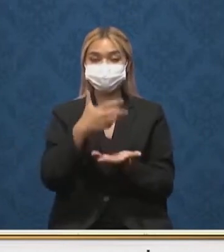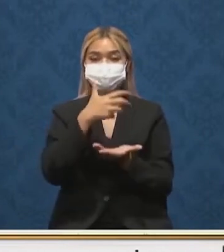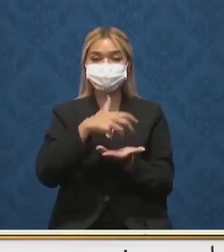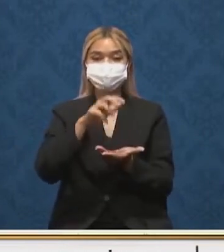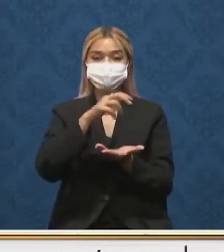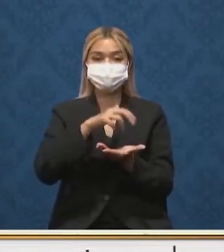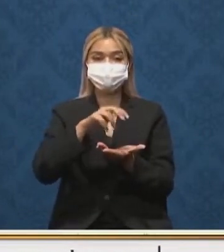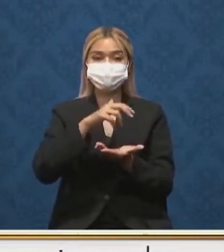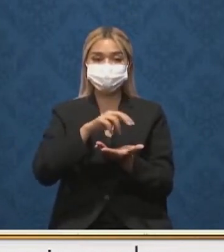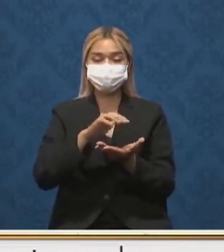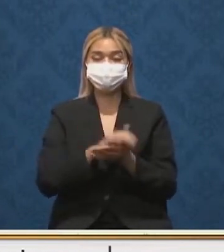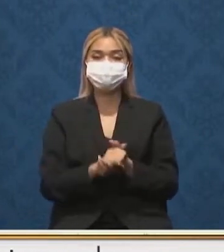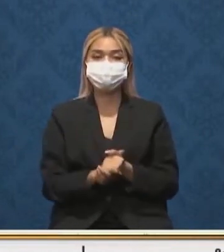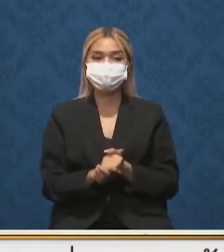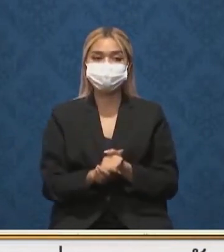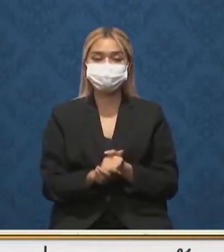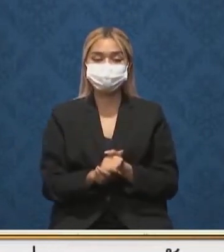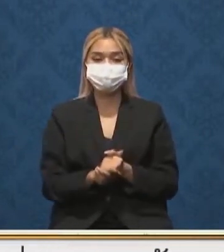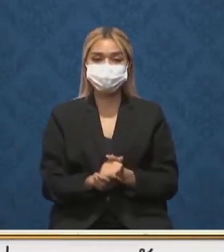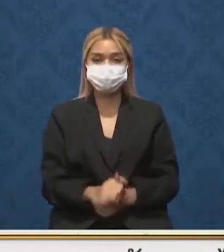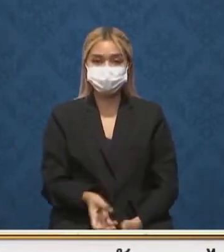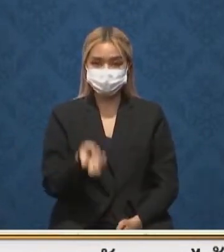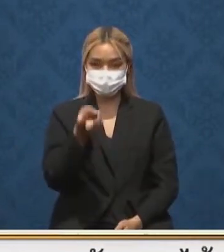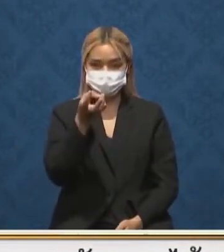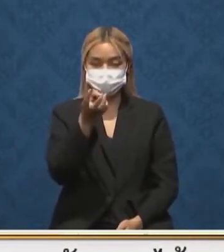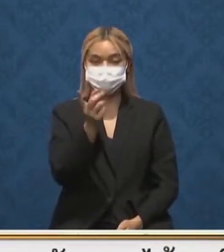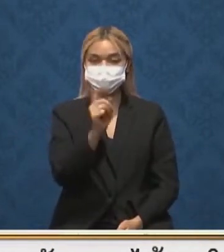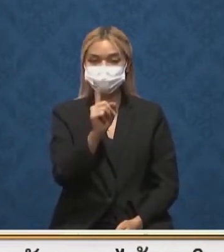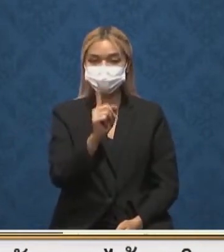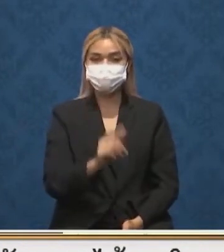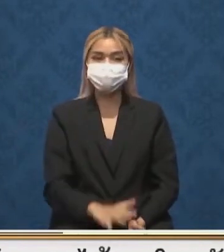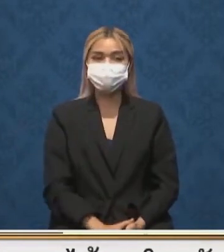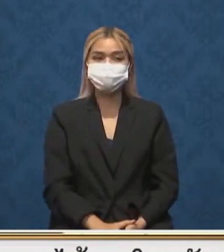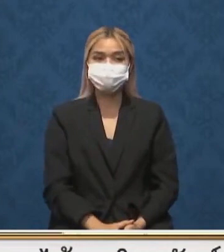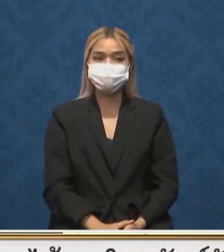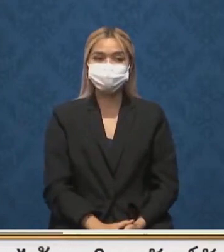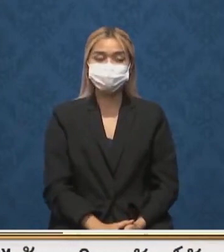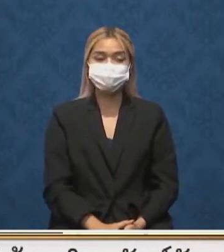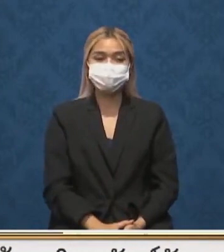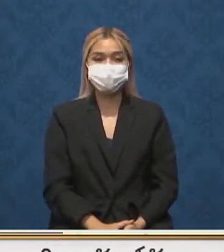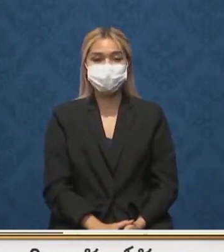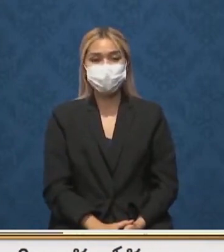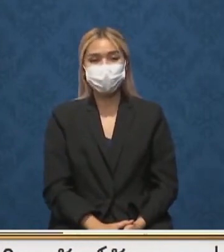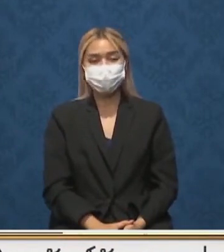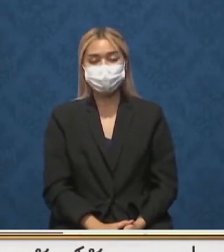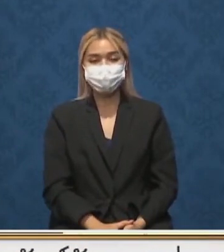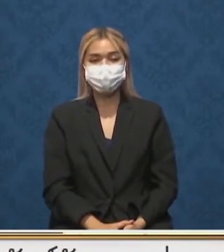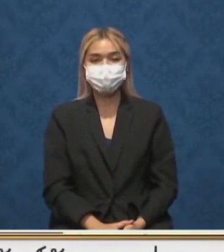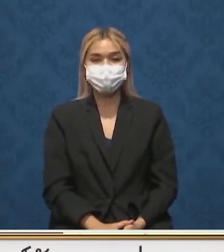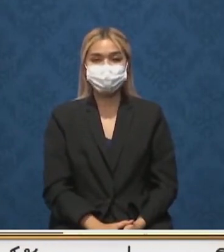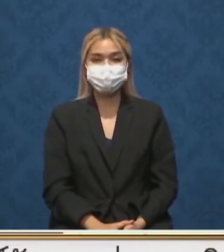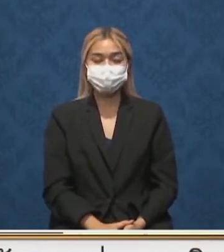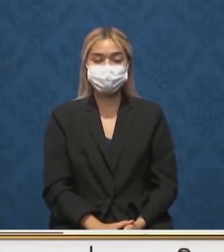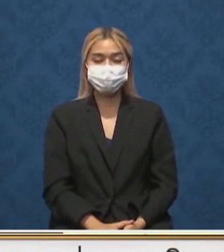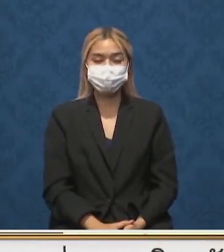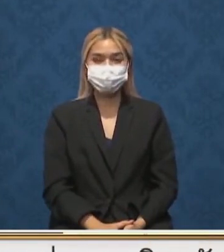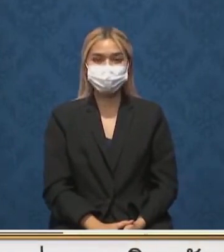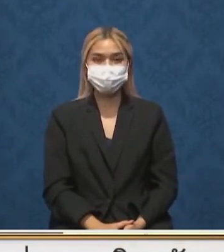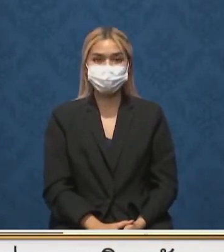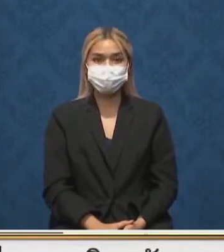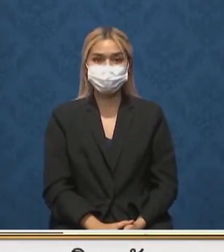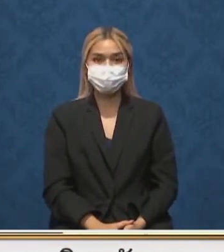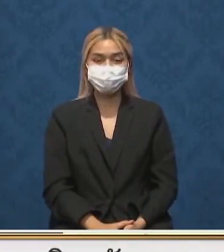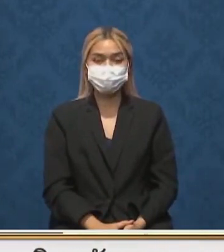กระทู้ถามแต่อยากจะเรียนนิดนึงว่าวิสัยของคนที่มาดูแล